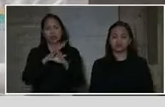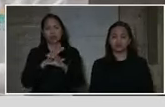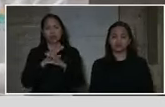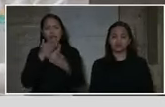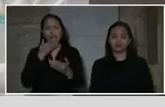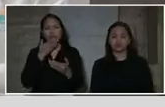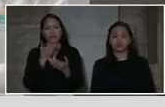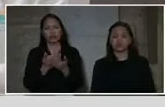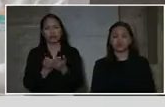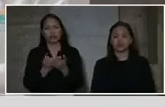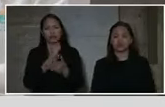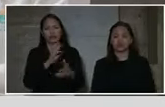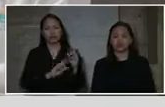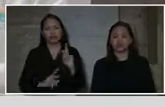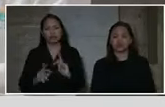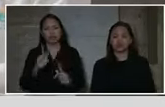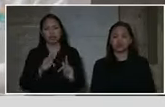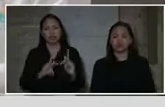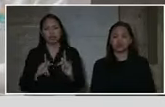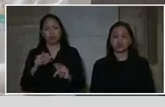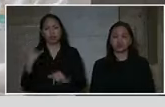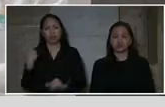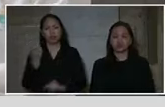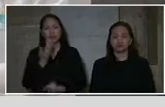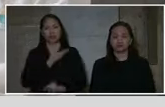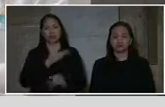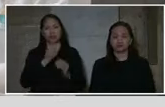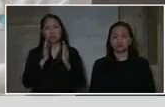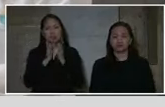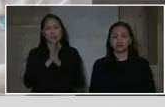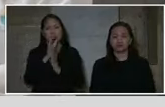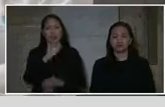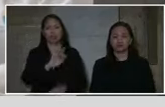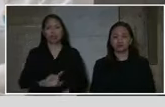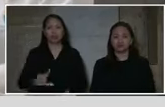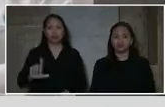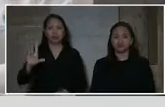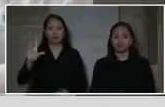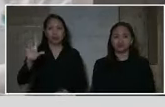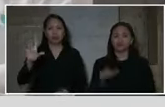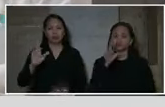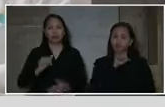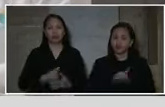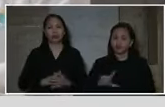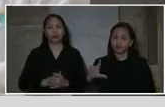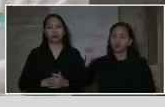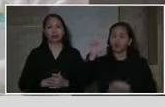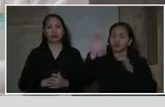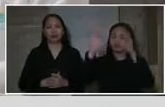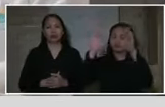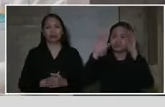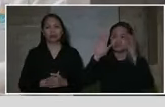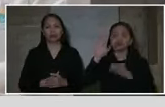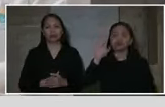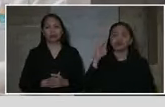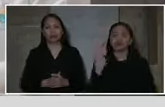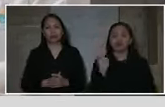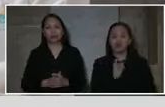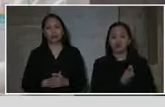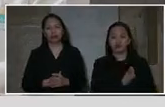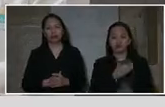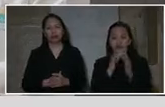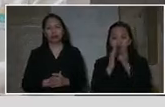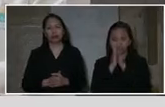mga nasasakupan. Manalangin tayo sa Panginoon. Panginoon, dinggin mo ang